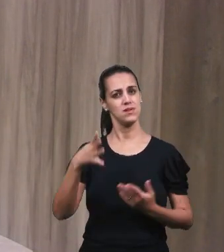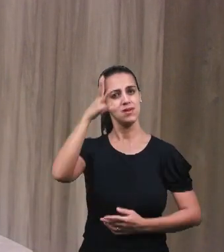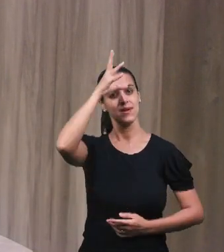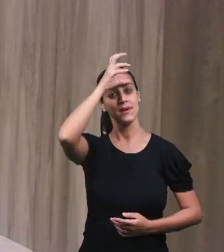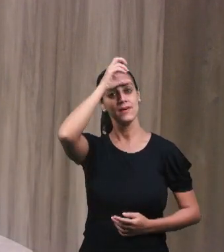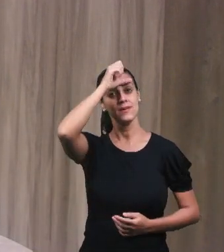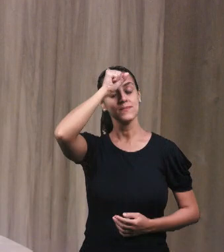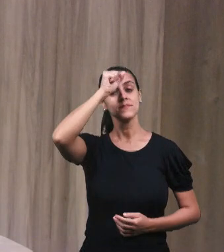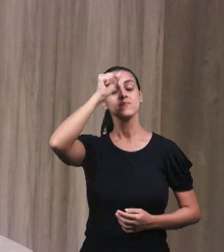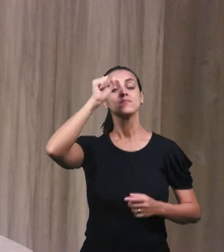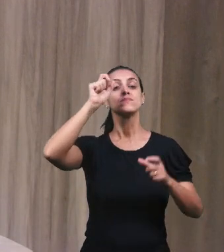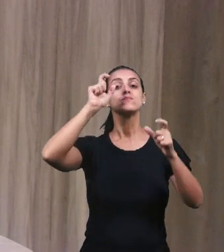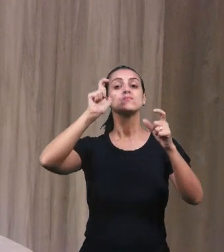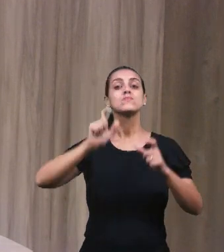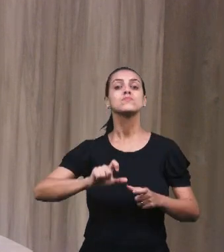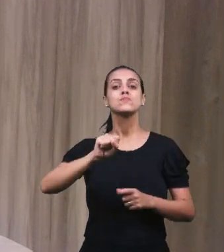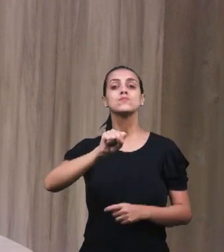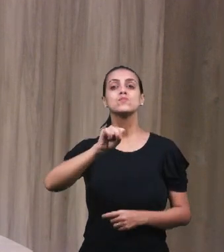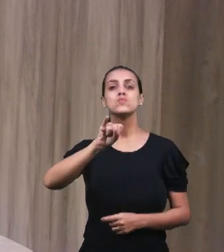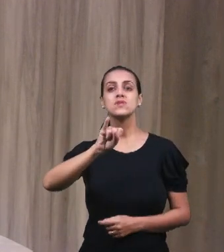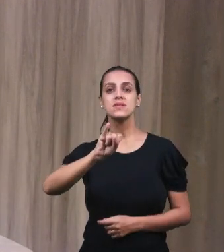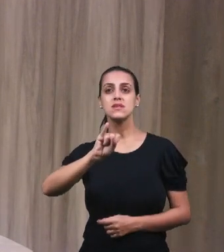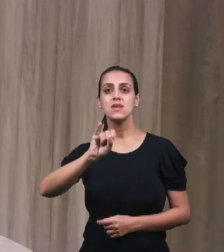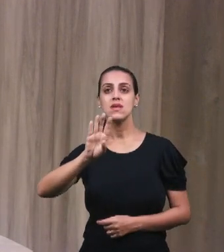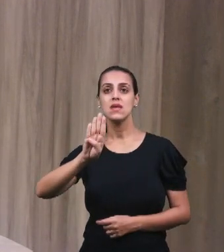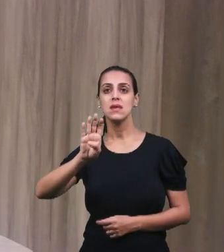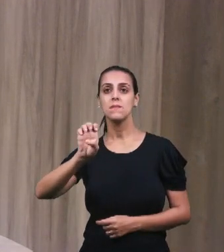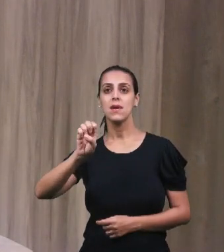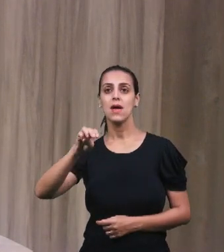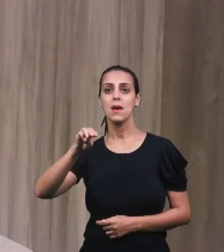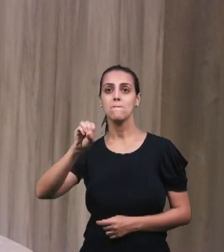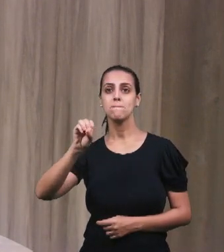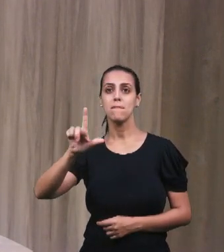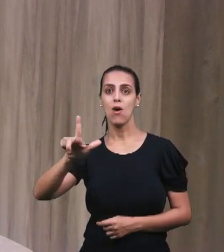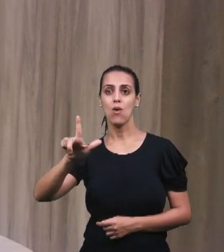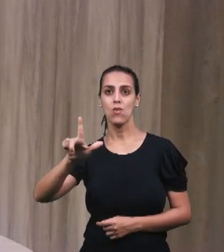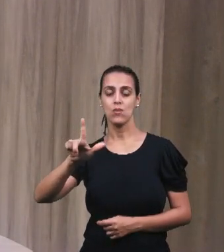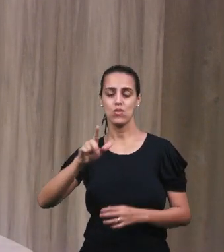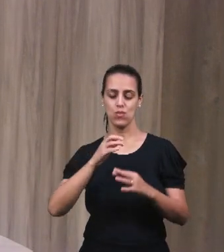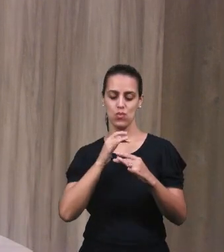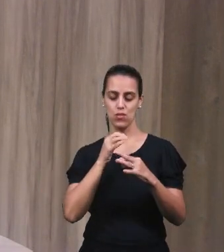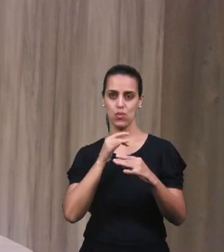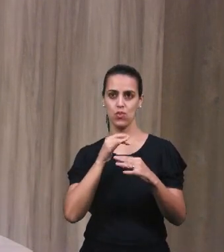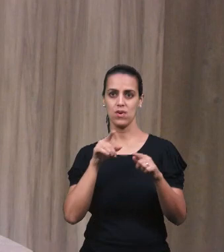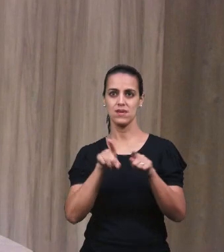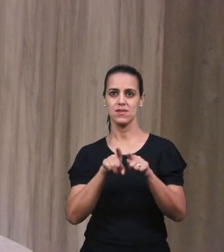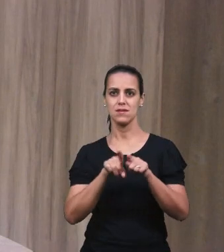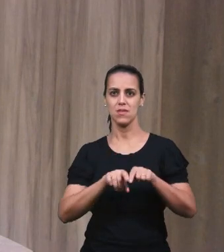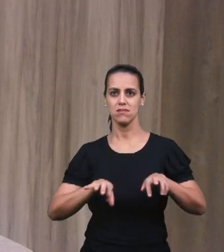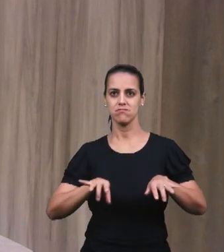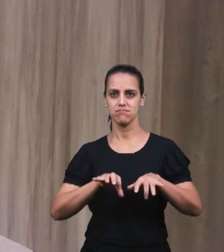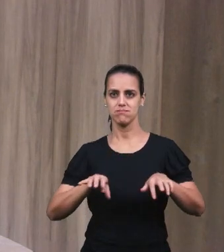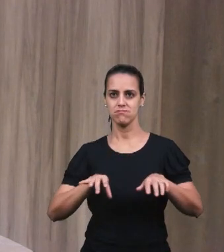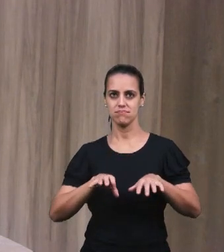où se trouve le si bémol dans la flûte douce et dans la mélodica. Nous allons voir.